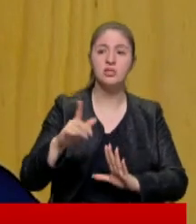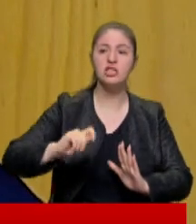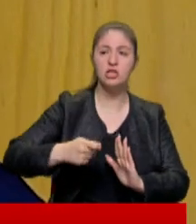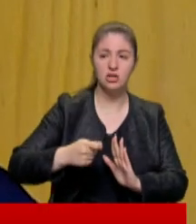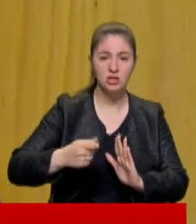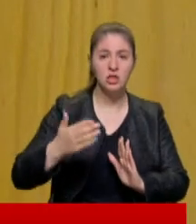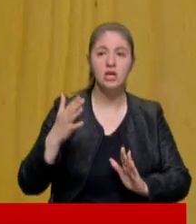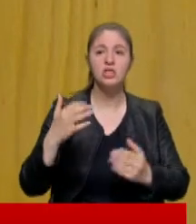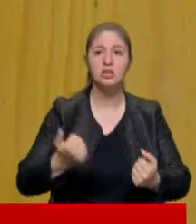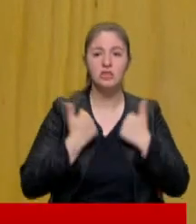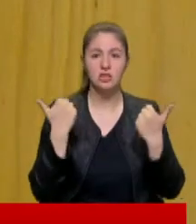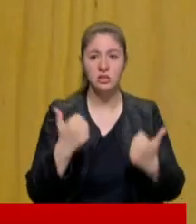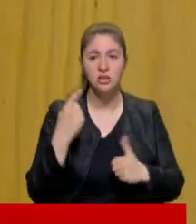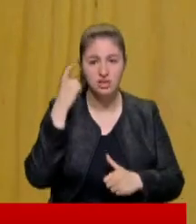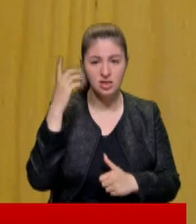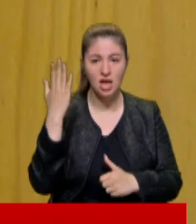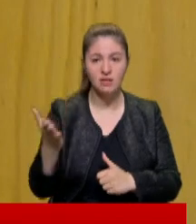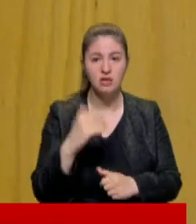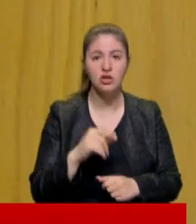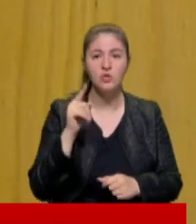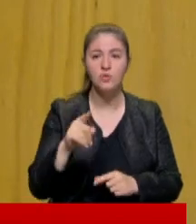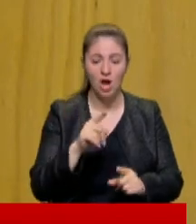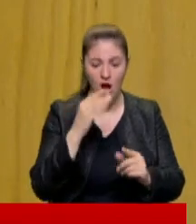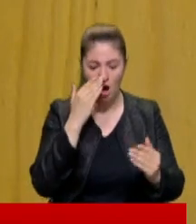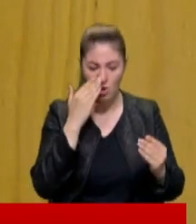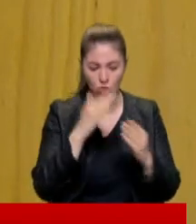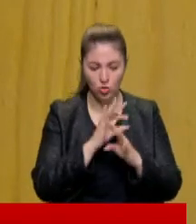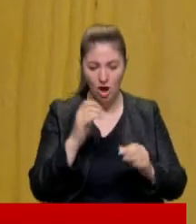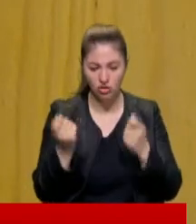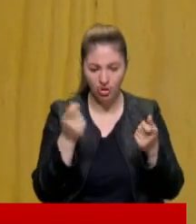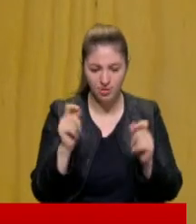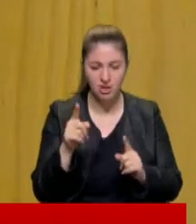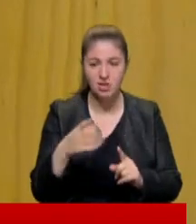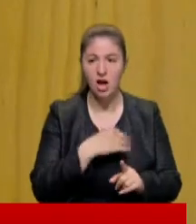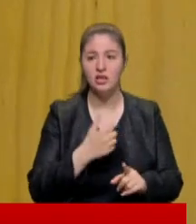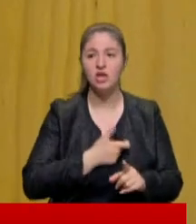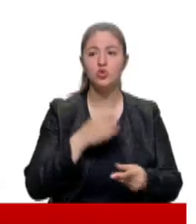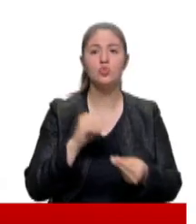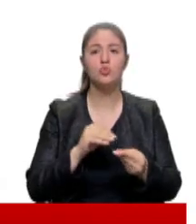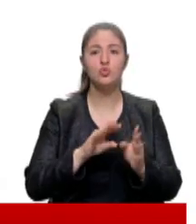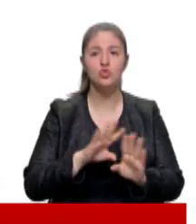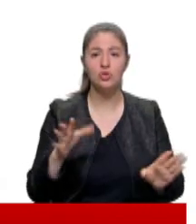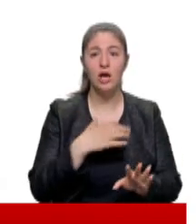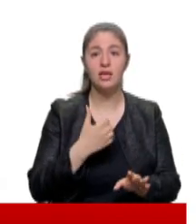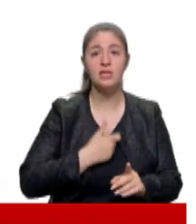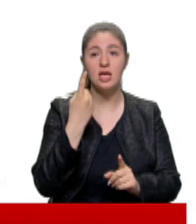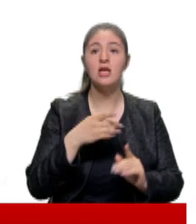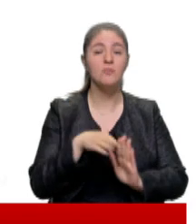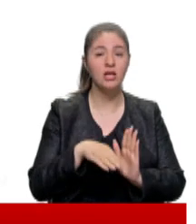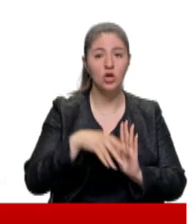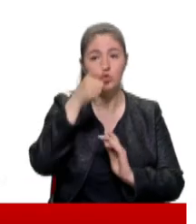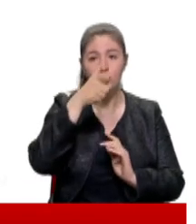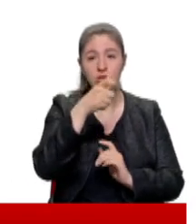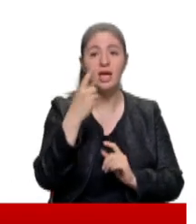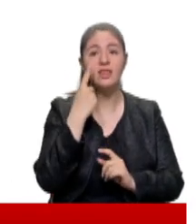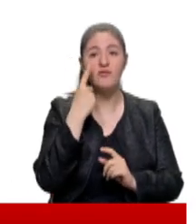kilidi, zırhı, zihniyetidir. Buna aykırı hareket edilmesi anayasa suçudur. Anayasanın ilk maddesi